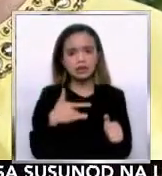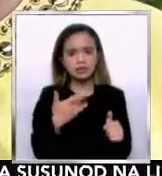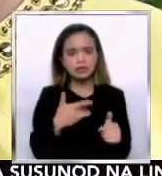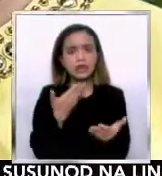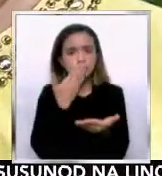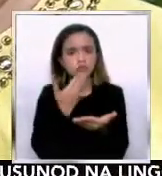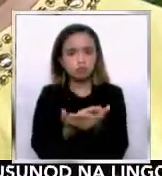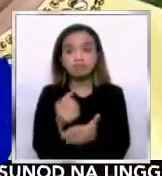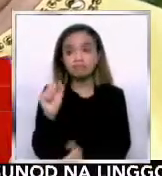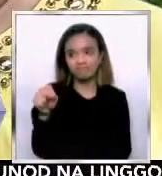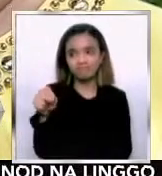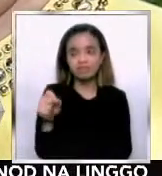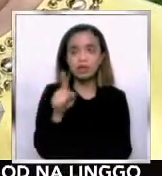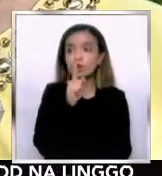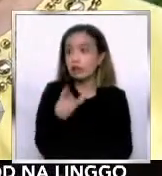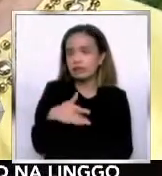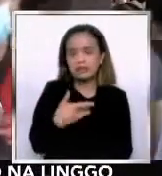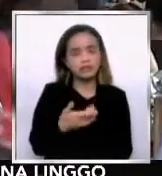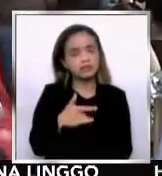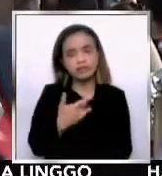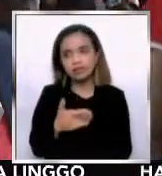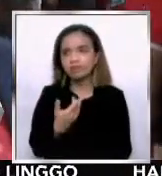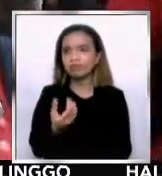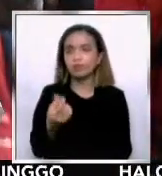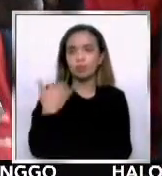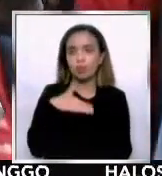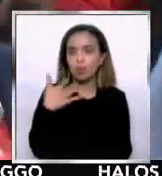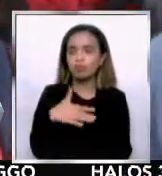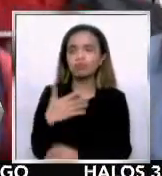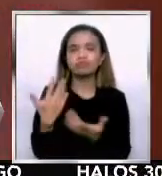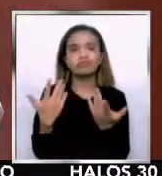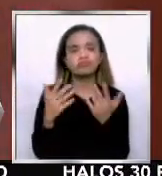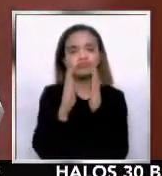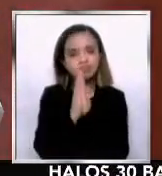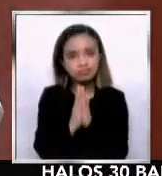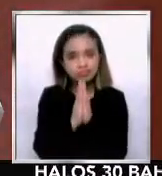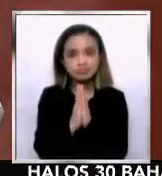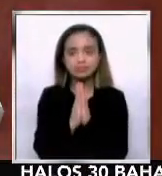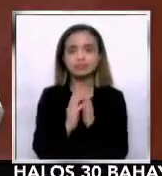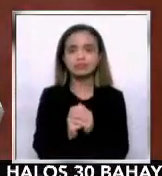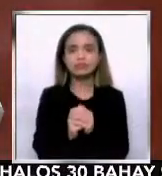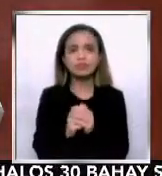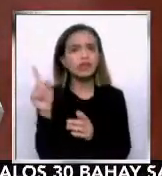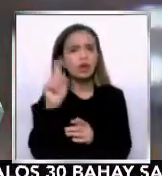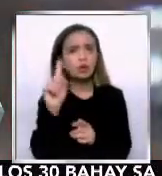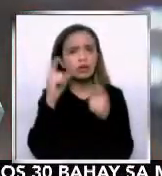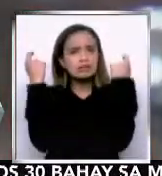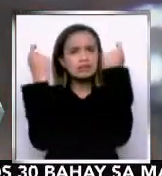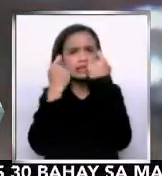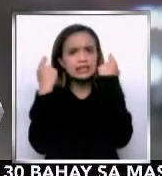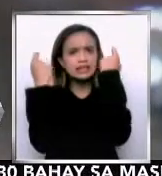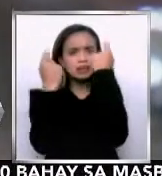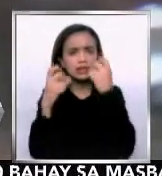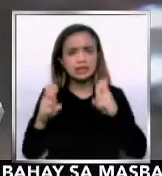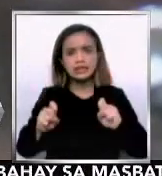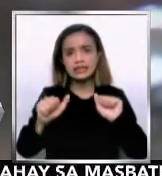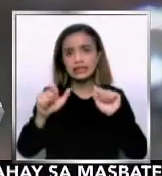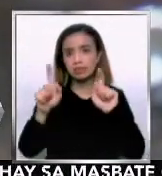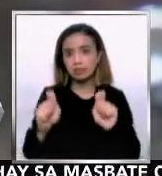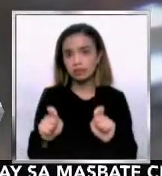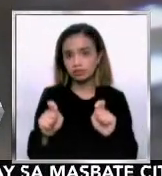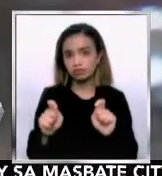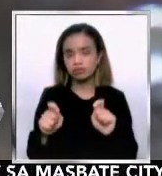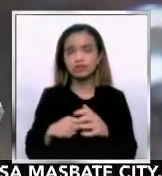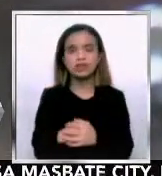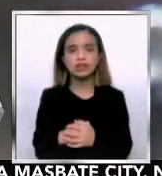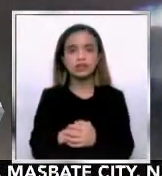Feel na feel ang reflection and prayers. Ano nga ba ang ginugunita tuwing Sabado de Gloria at ano ang mensahe nito? Pag